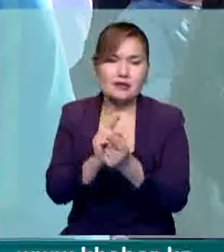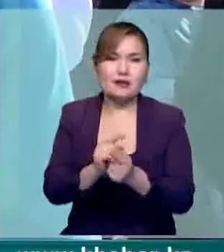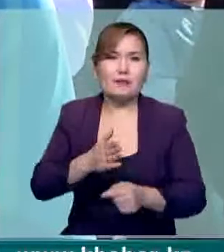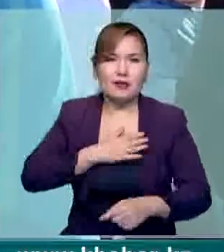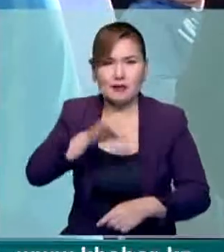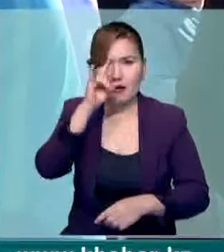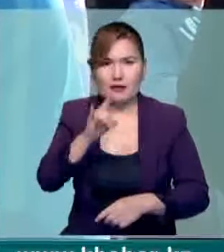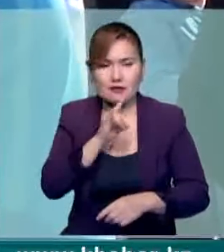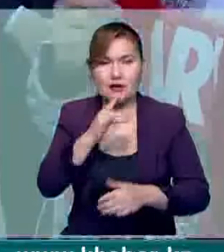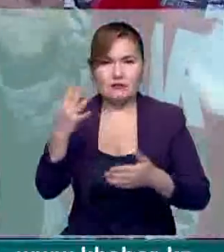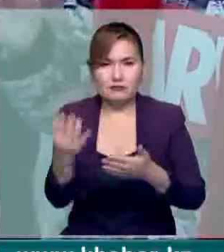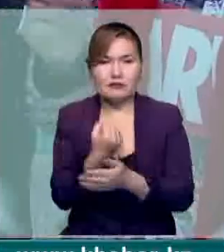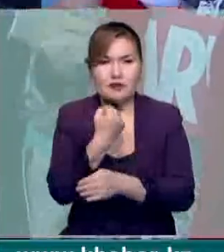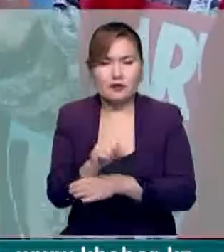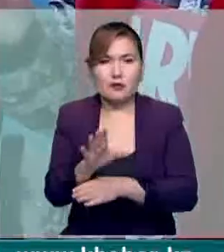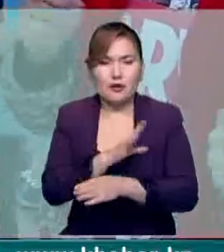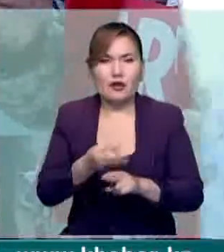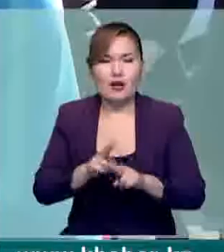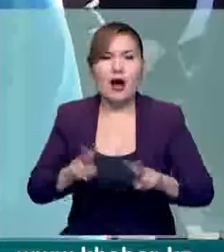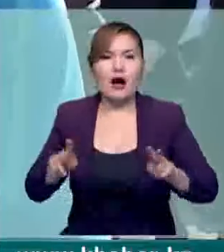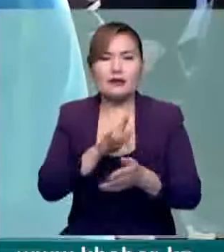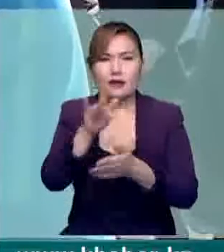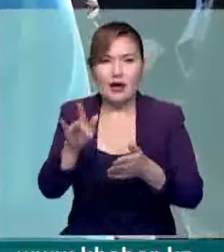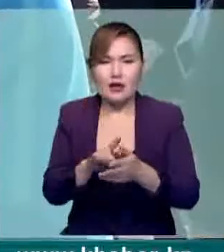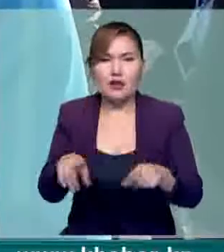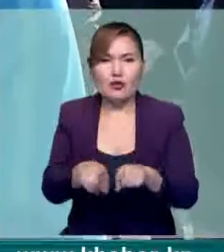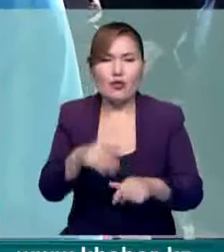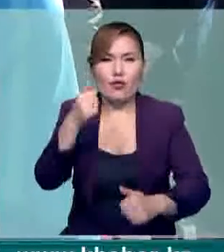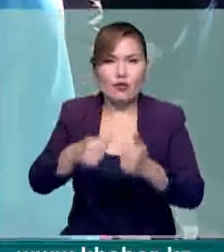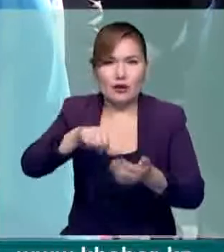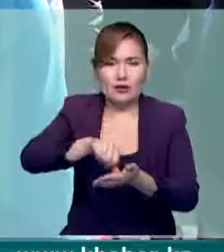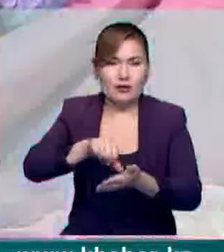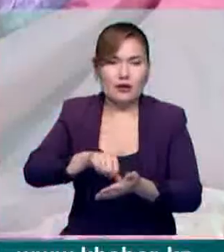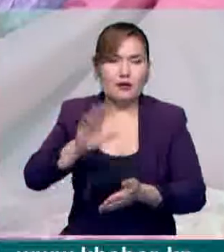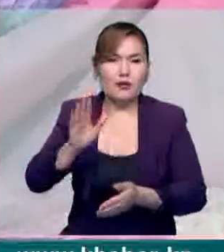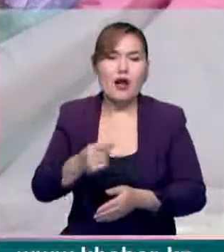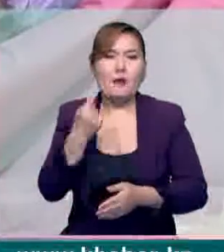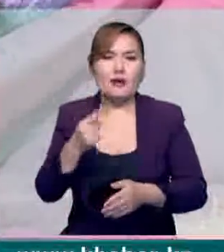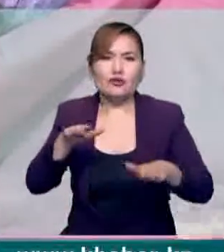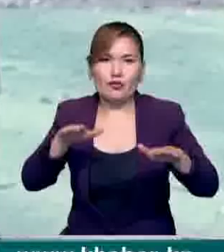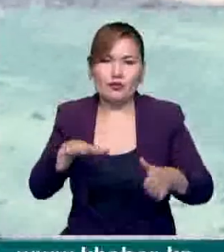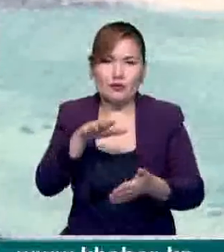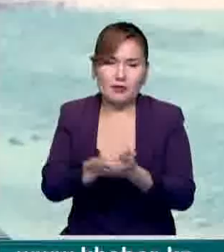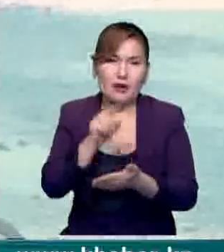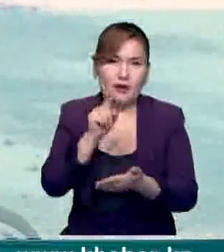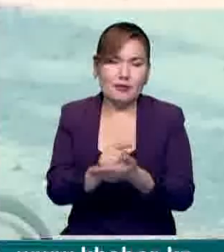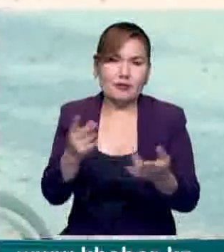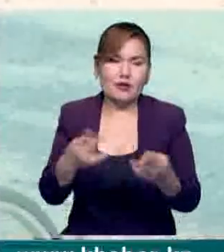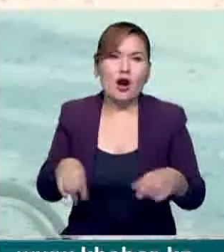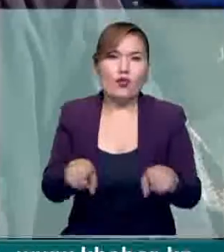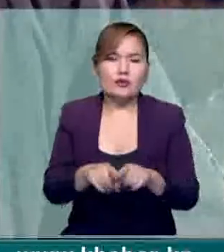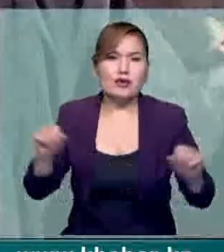бар. Соған дайындаламыз. Нұрсұлтан қаласында болады. Ол жерде мақсатым мен бірінші орын ұту керек. Осындай балалар көбейе